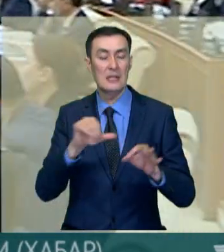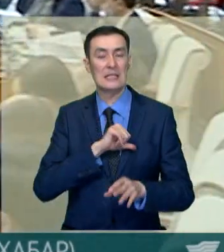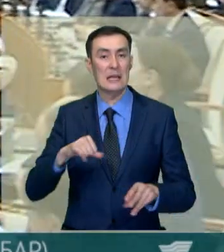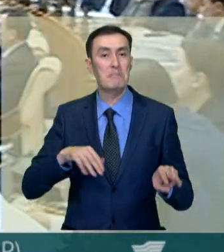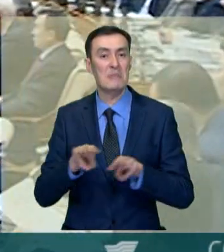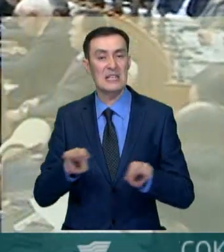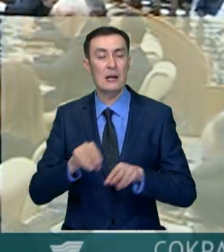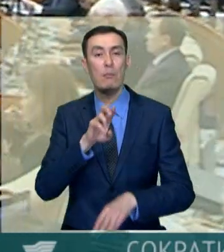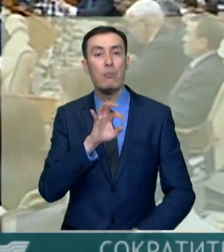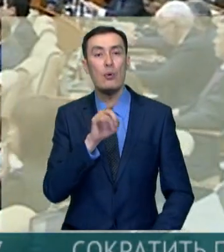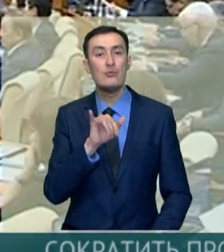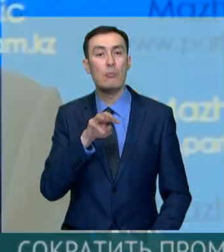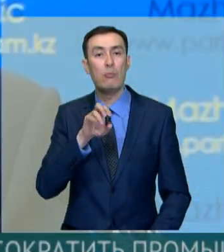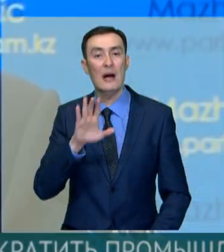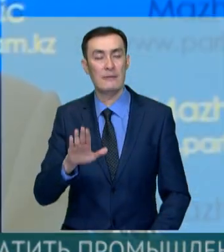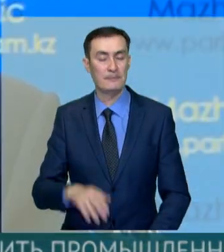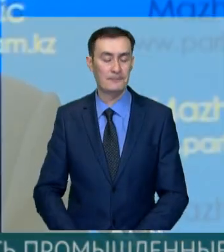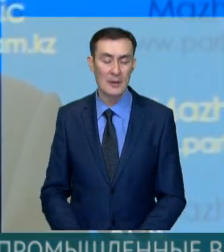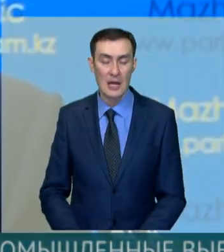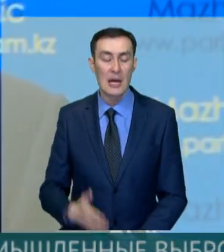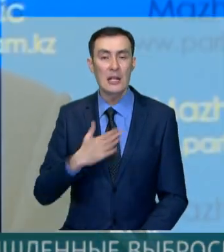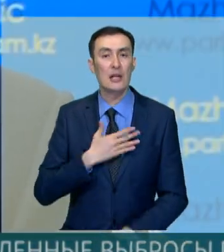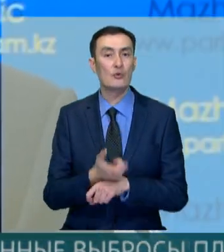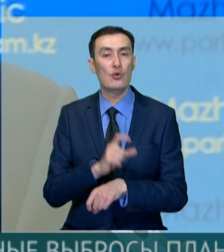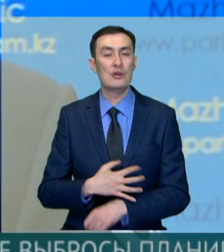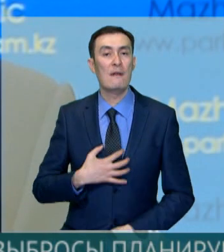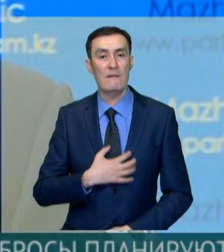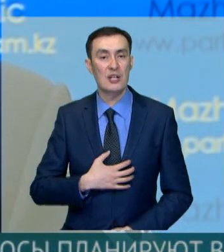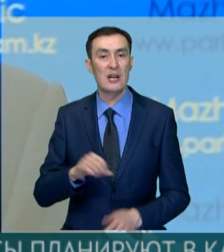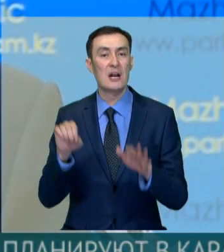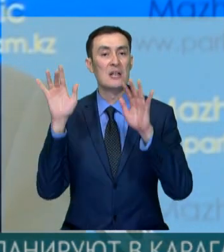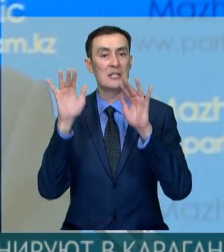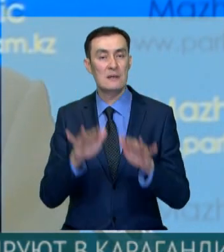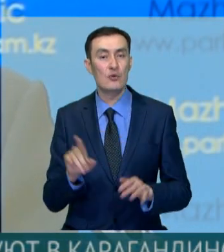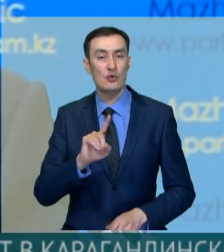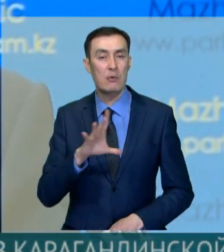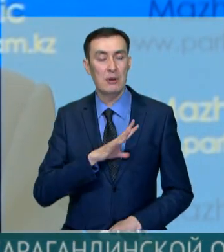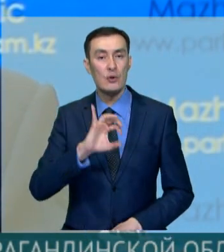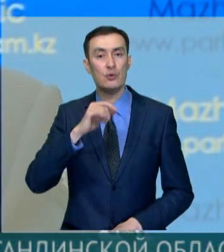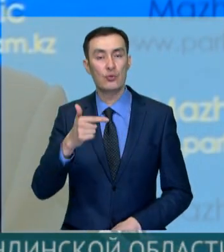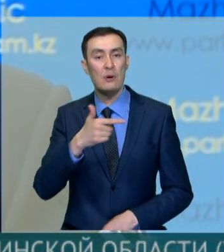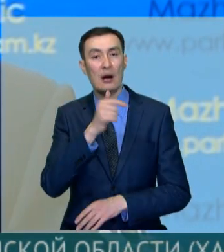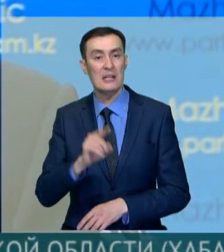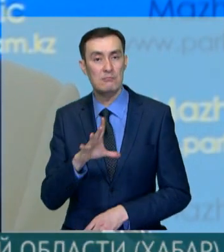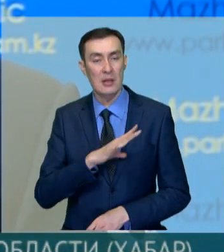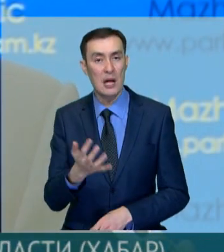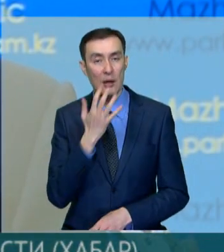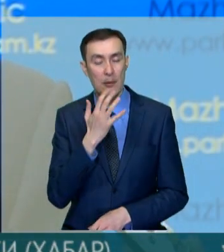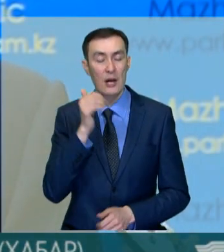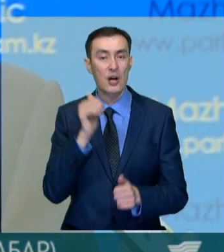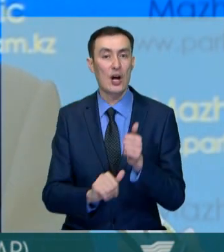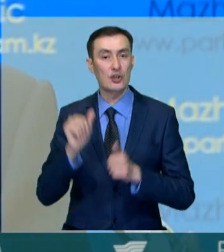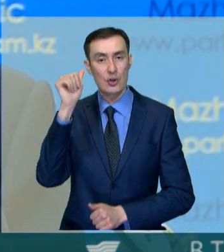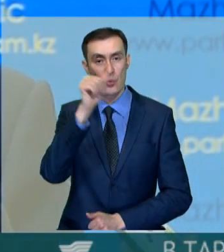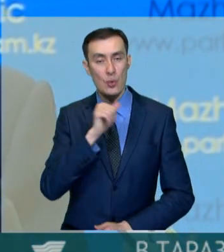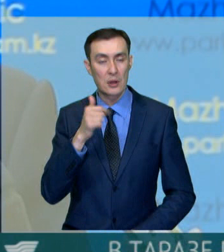Бузумбаев. Давайте послушаем. Для нас очень важно зимой обеспечение юга страны газом, потому что из года в год